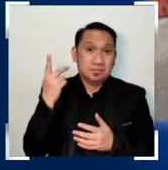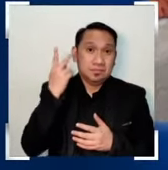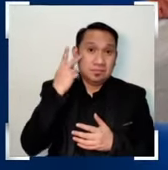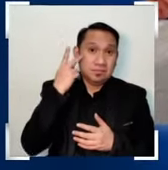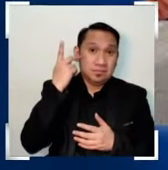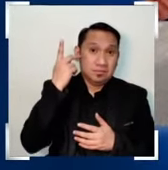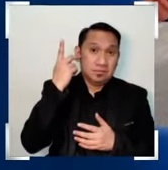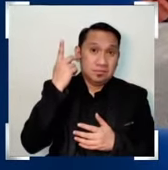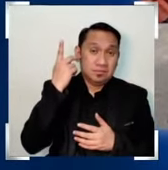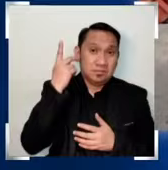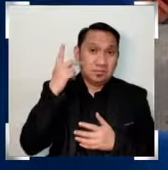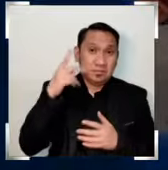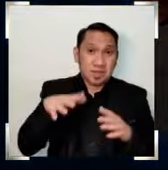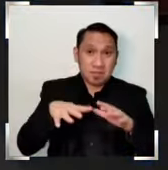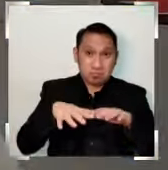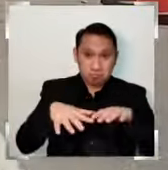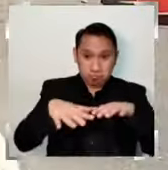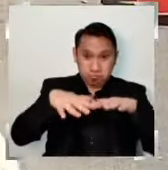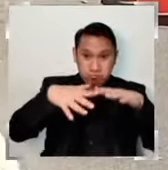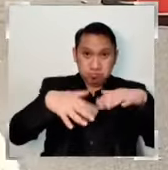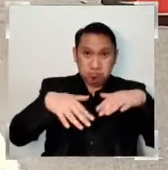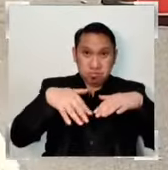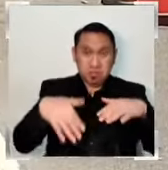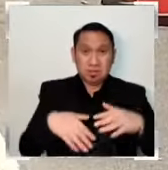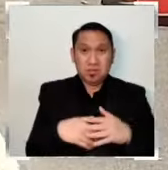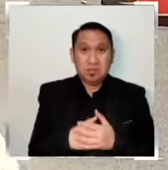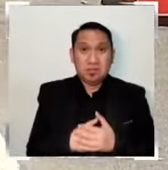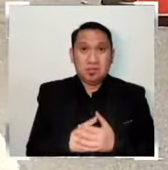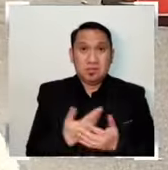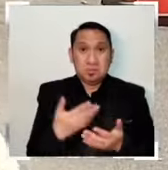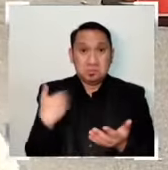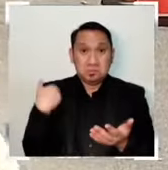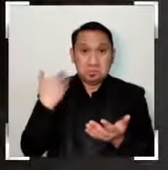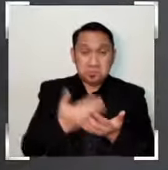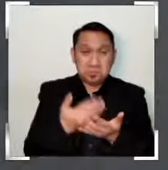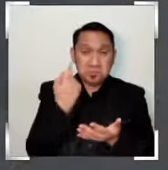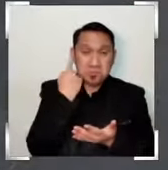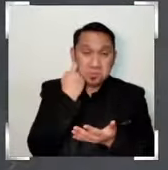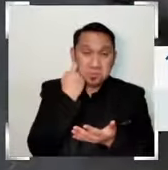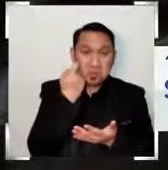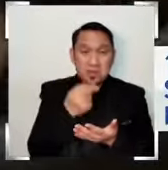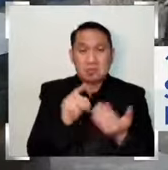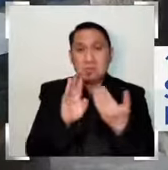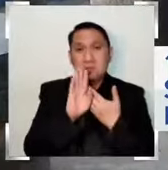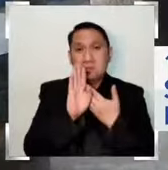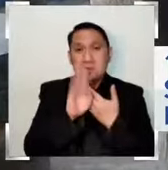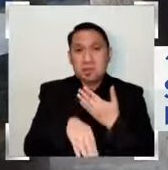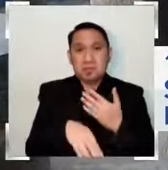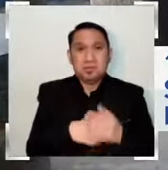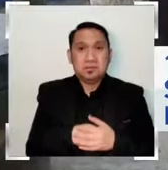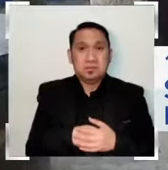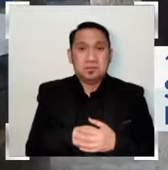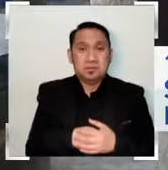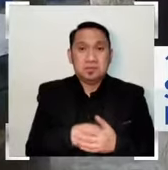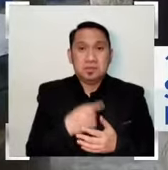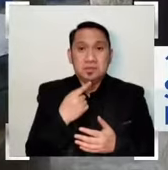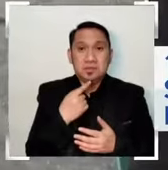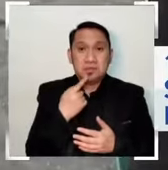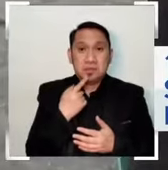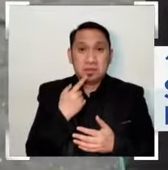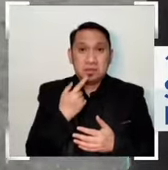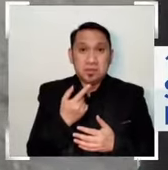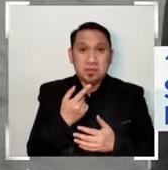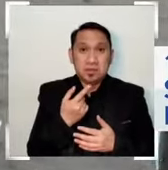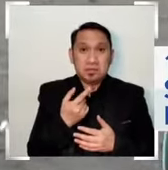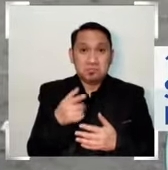ang malalim na hukay sa ilalim nito. Nang aming puntahan kanina, naibalik na ang mga metal plates. Ayon sa mga vendor na nagtitinda